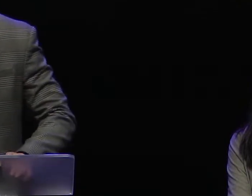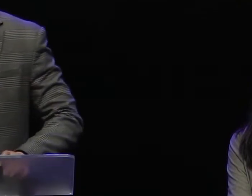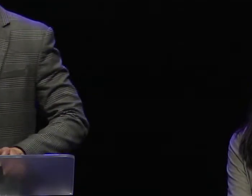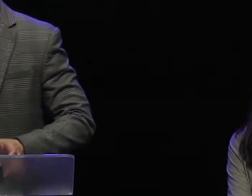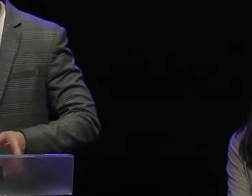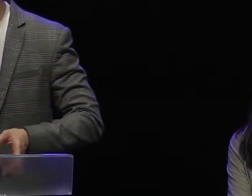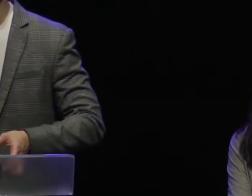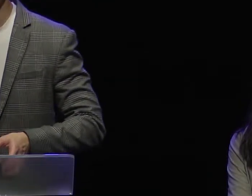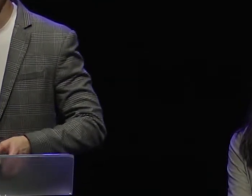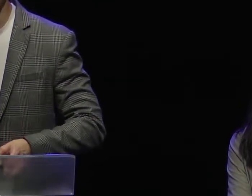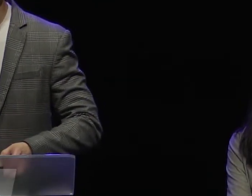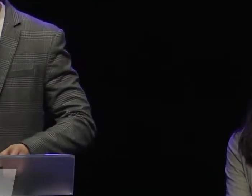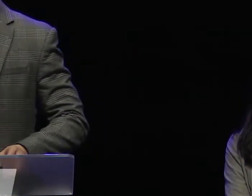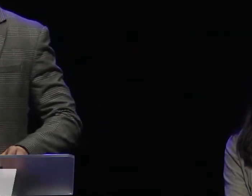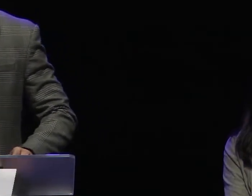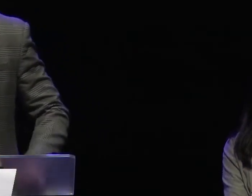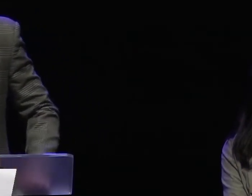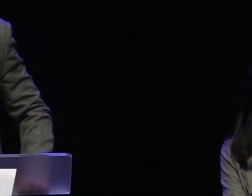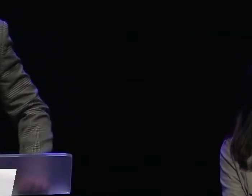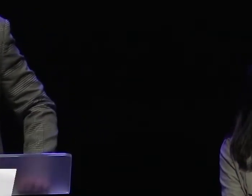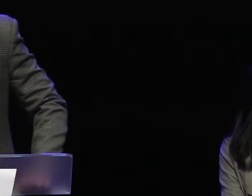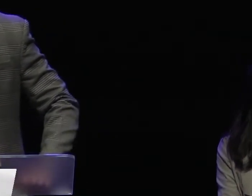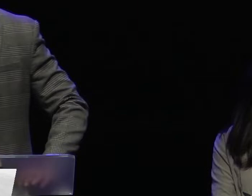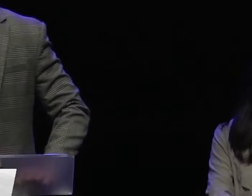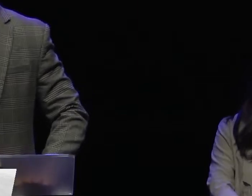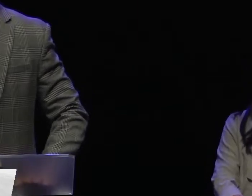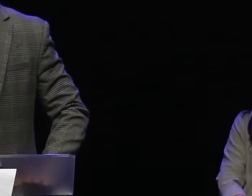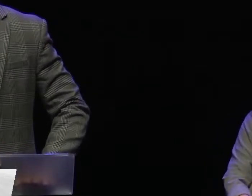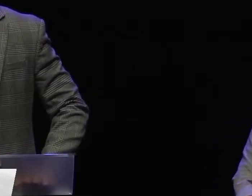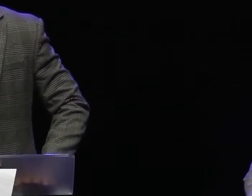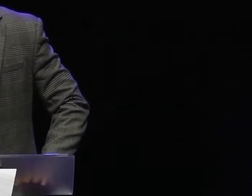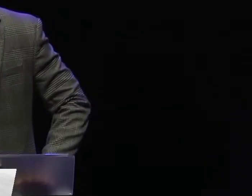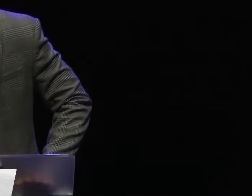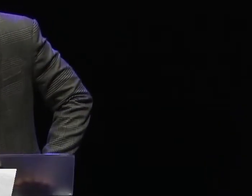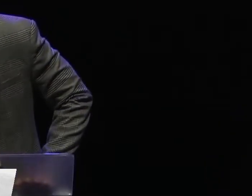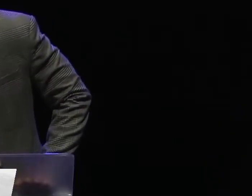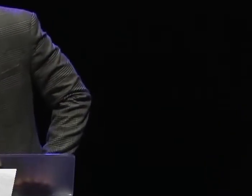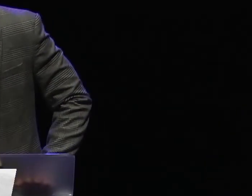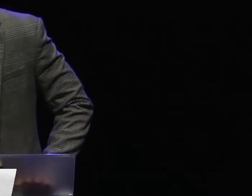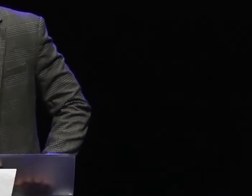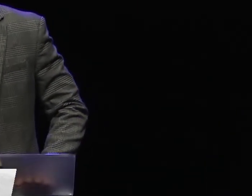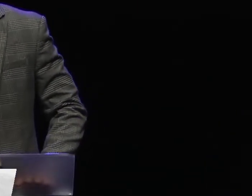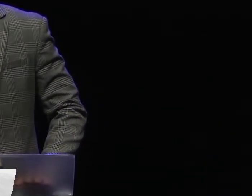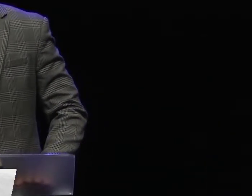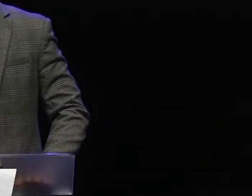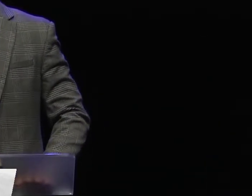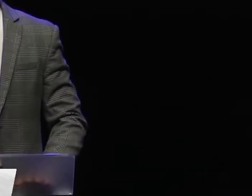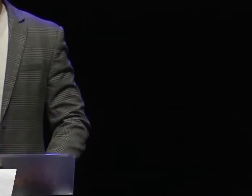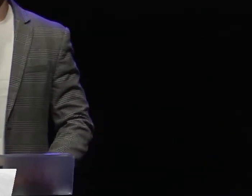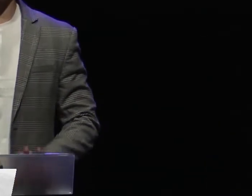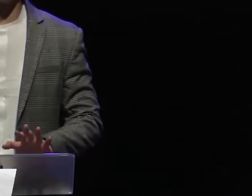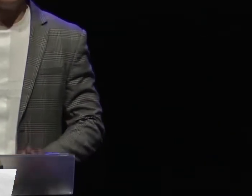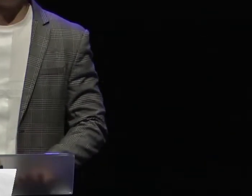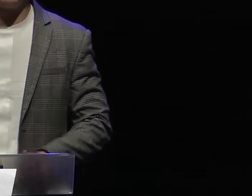haleluya. Amin, puji Tuhan. Shalom semua jemaat yang dikasihi Tuhan. Dan